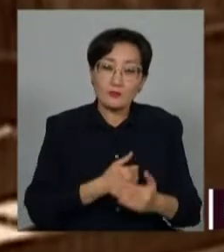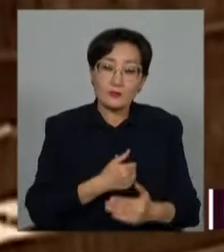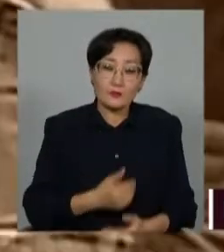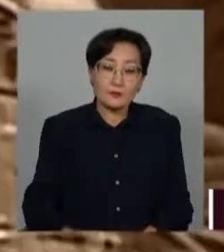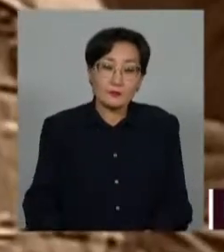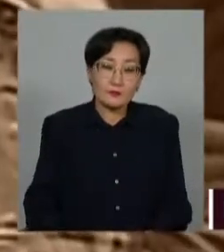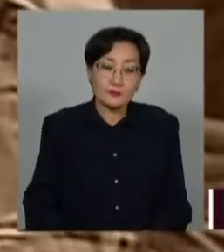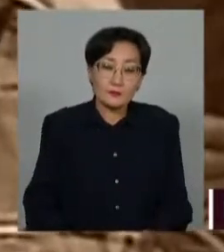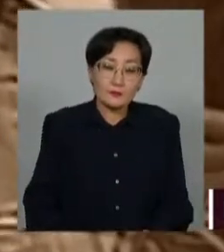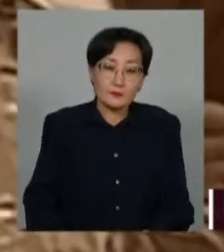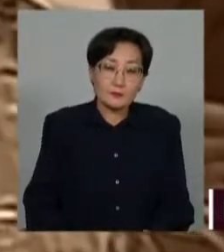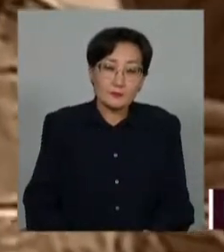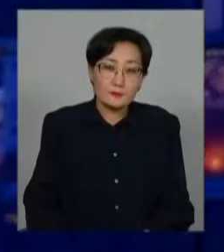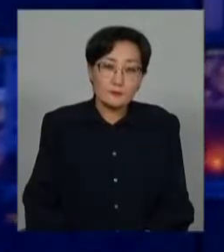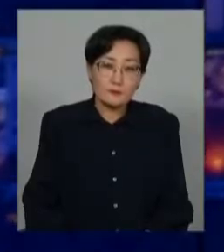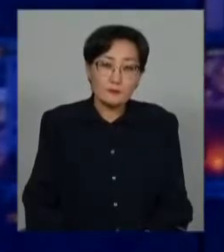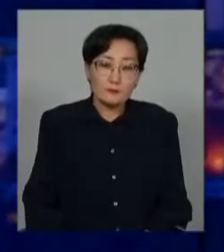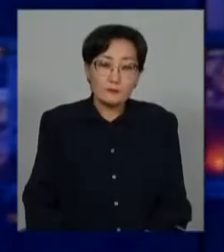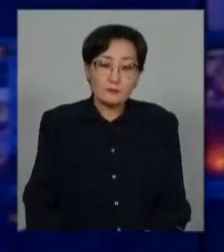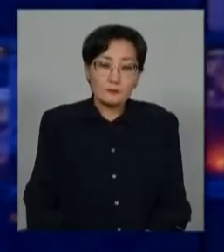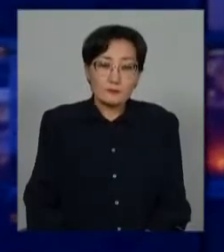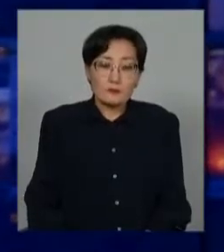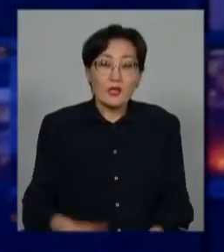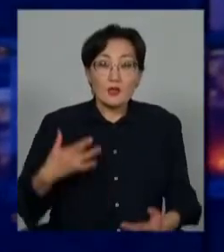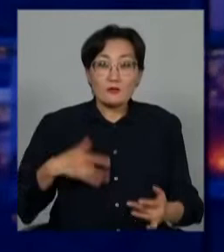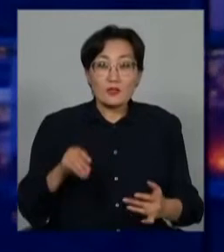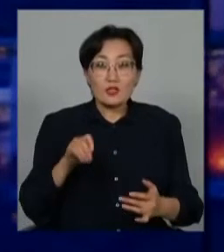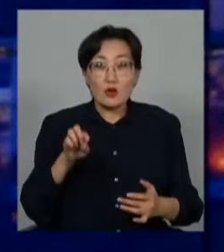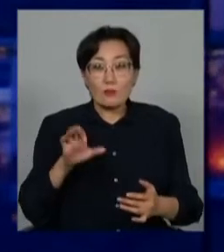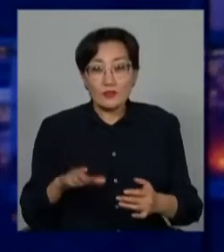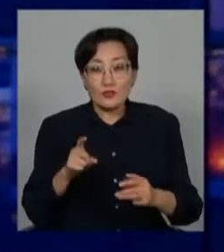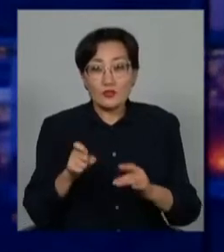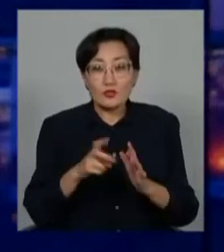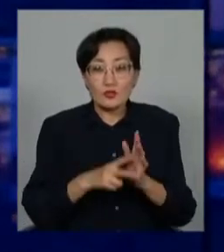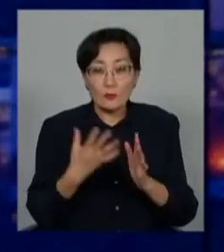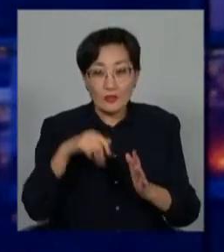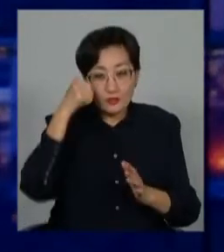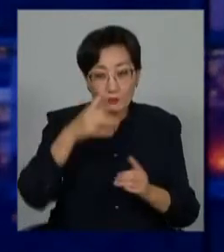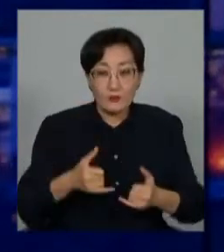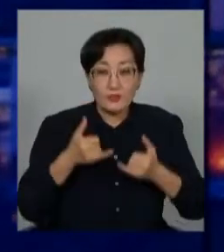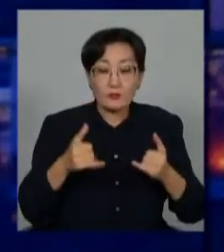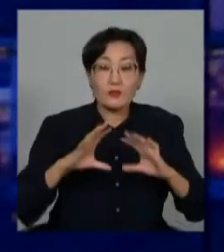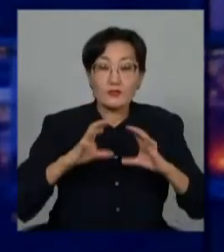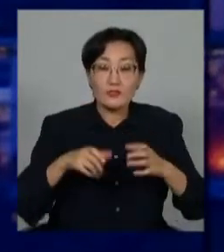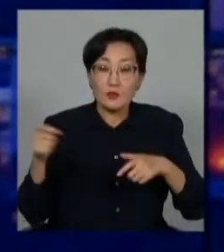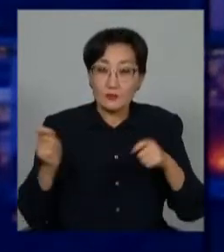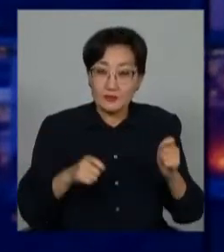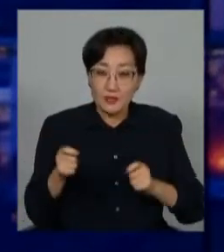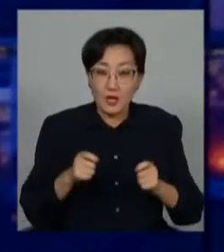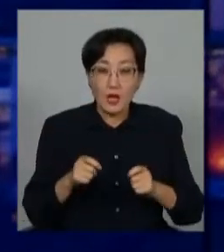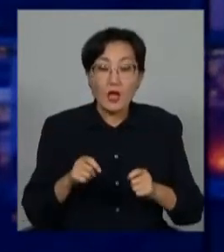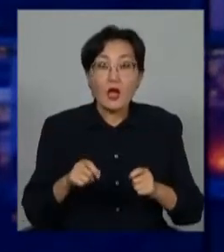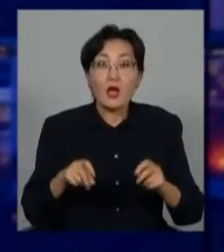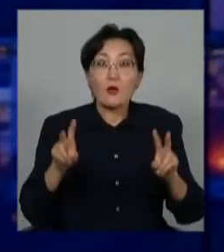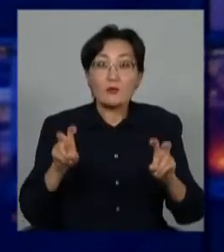тілеп берген, Алматы телеарнасы. Жамбыл Жабаевтың 175 жылдығына арналған халықаралық конференция ақын